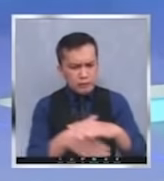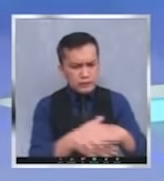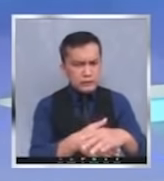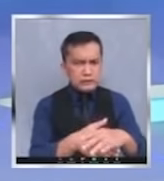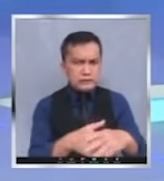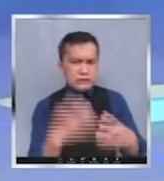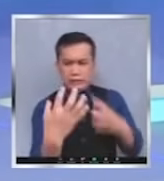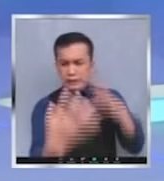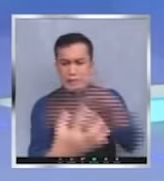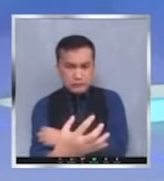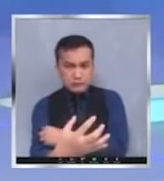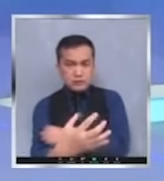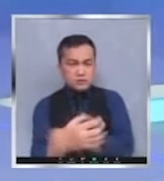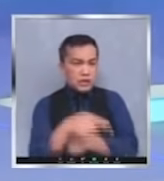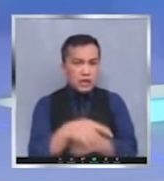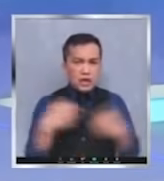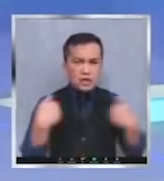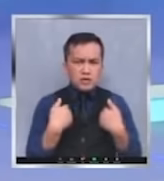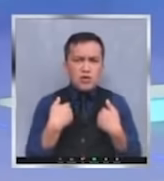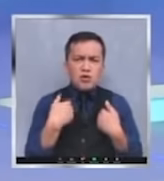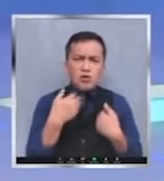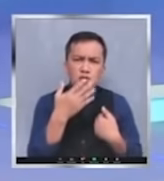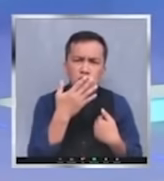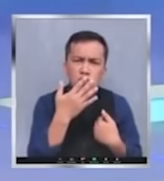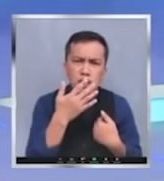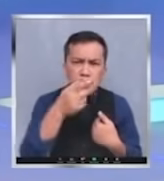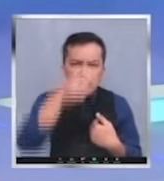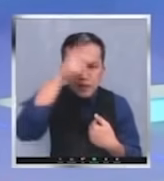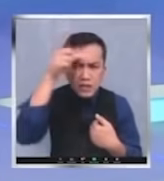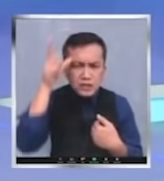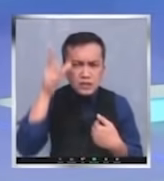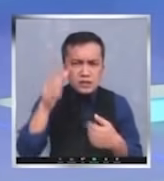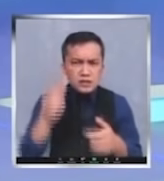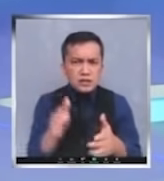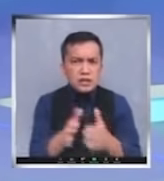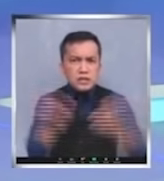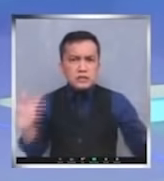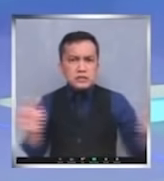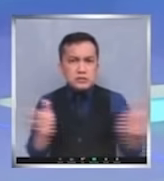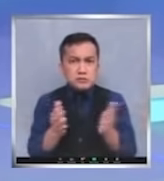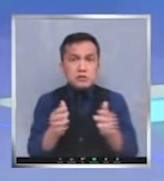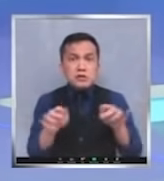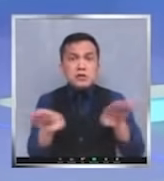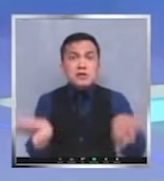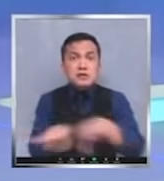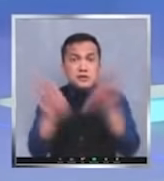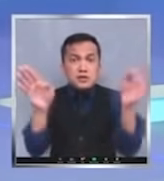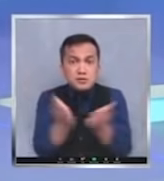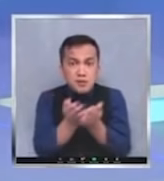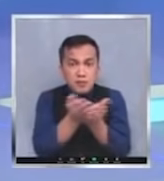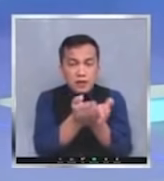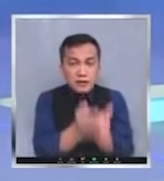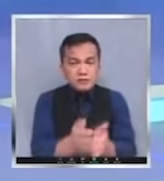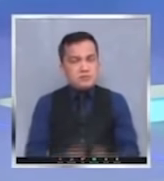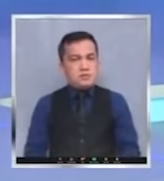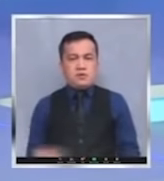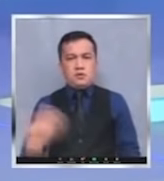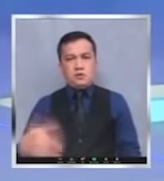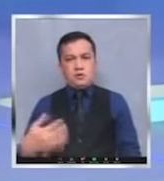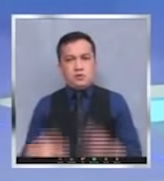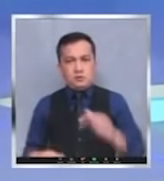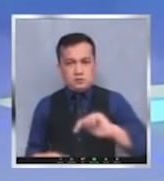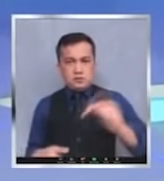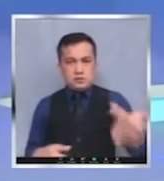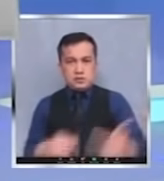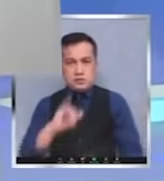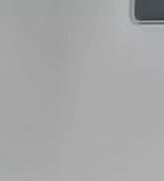hayop, kulay itim at singlaki raw ng kanyang bangka. Nakatutok si Ivy Hernando ng GMA Regional TV